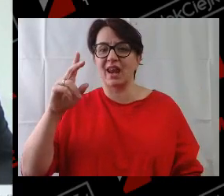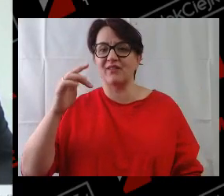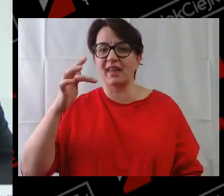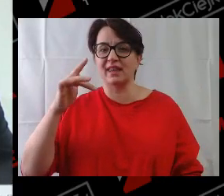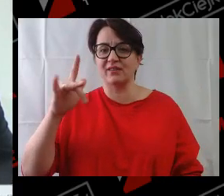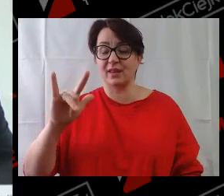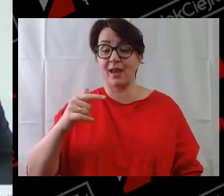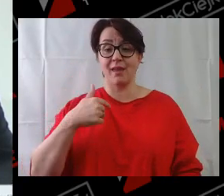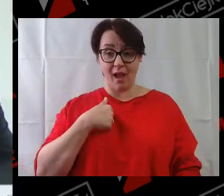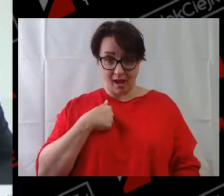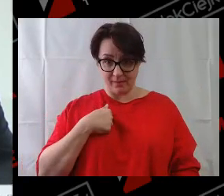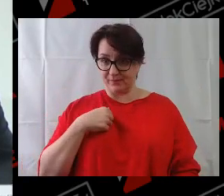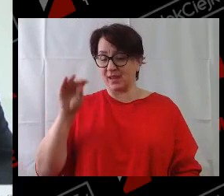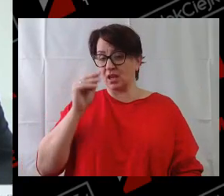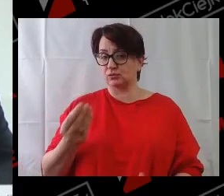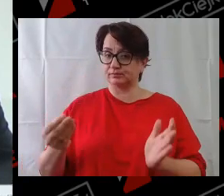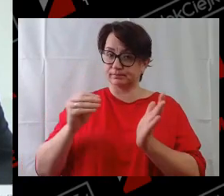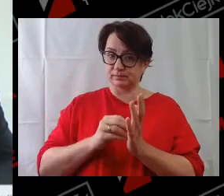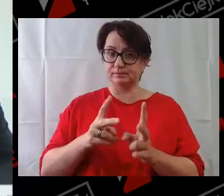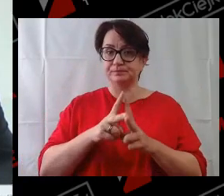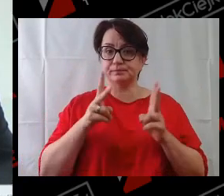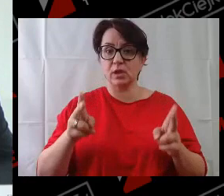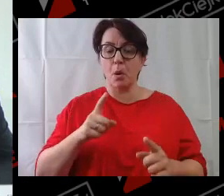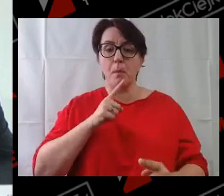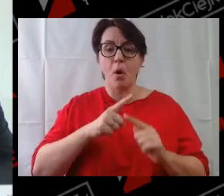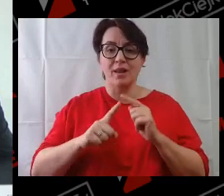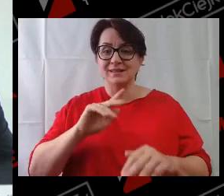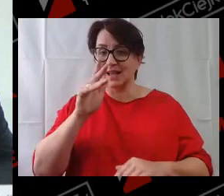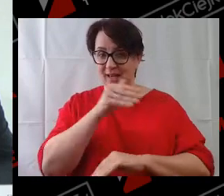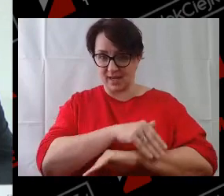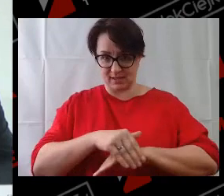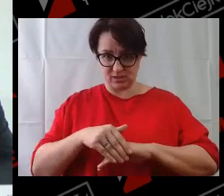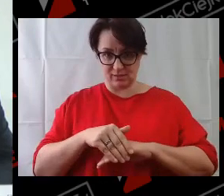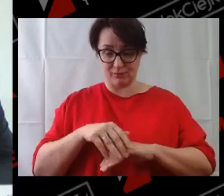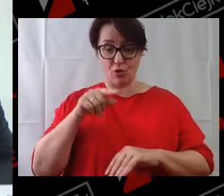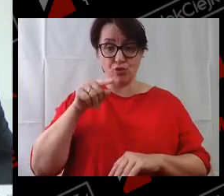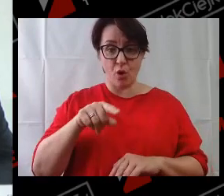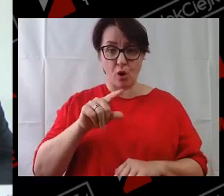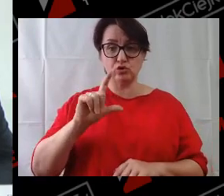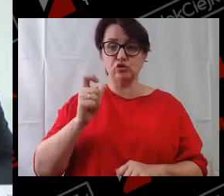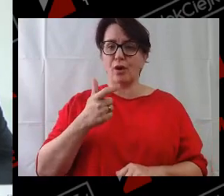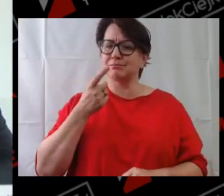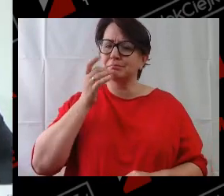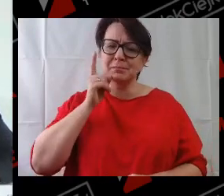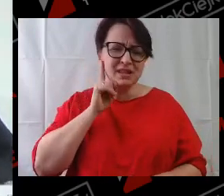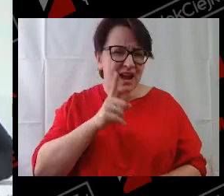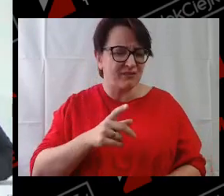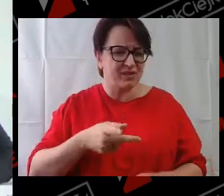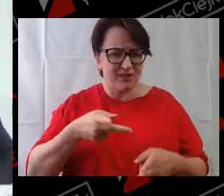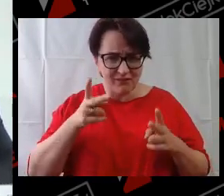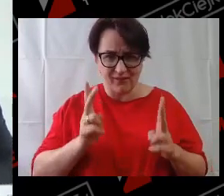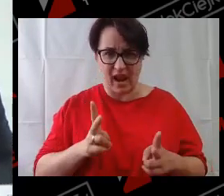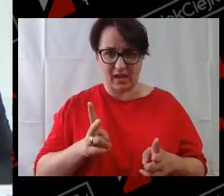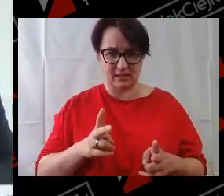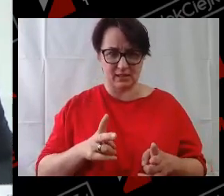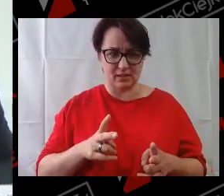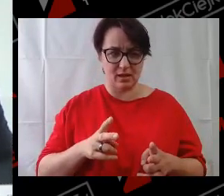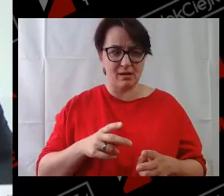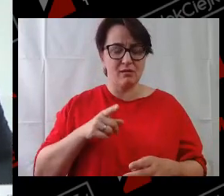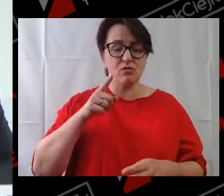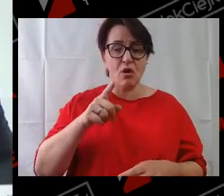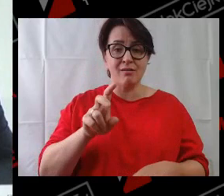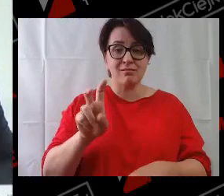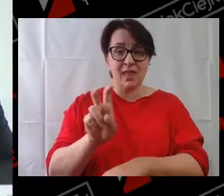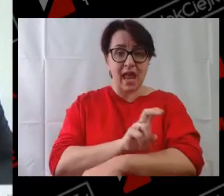zakresu trochę polityki zagranicznej photo to co Nie ulega wątpliwości to to że technologowie